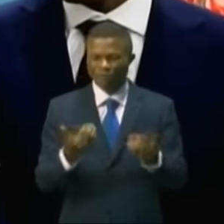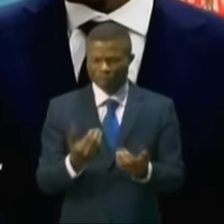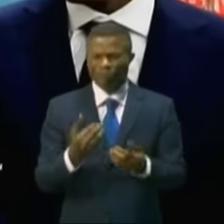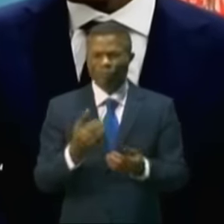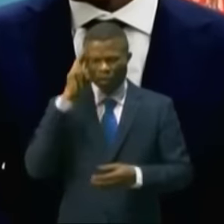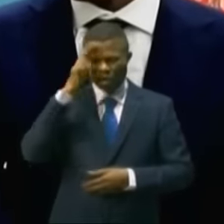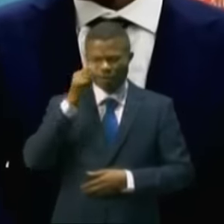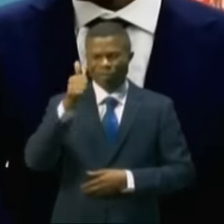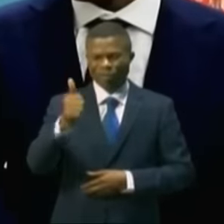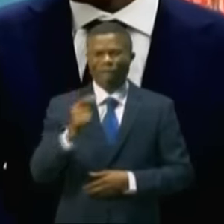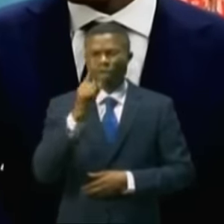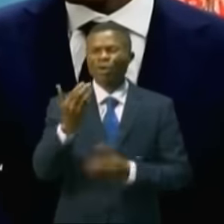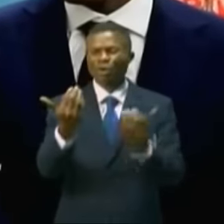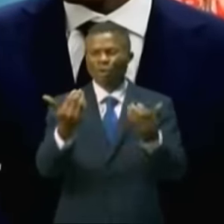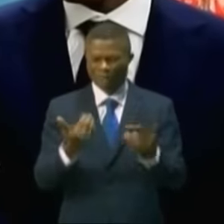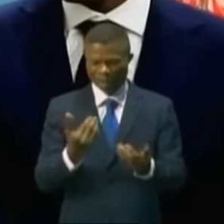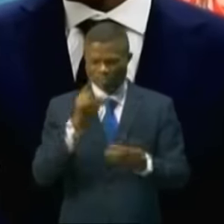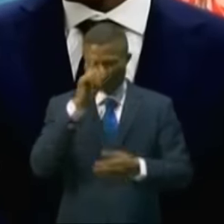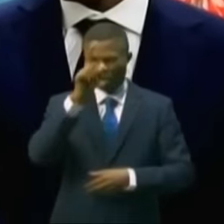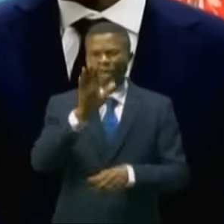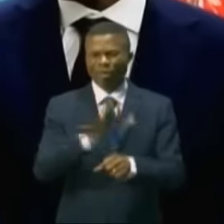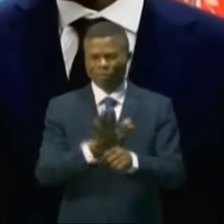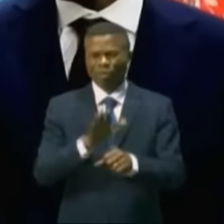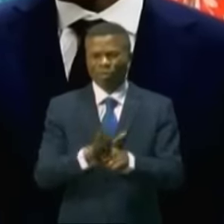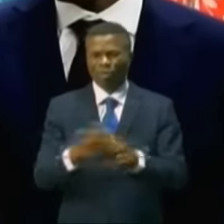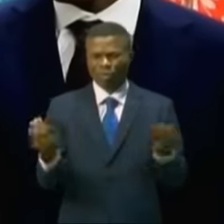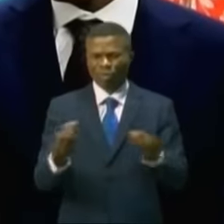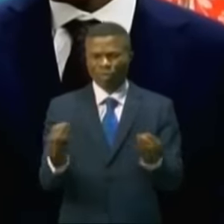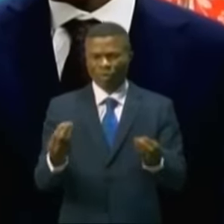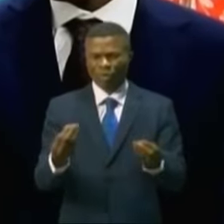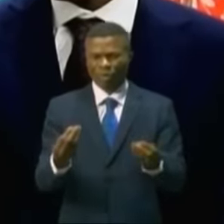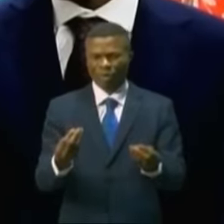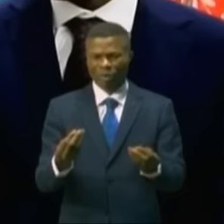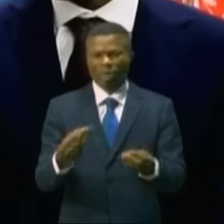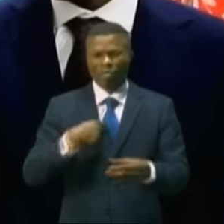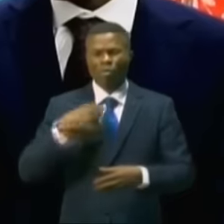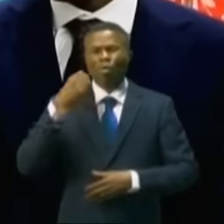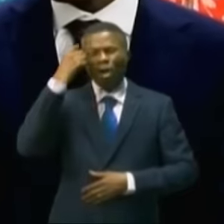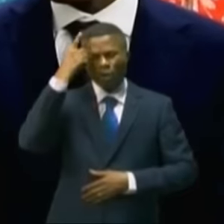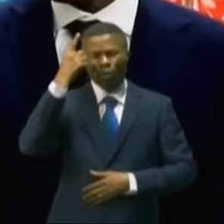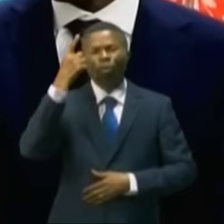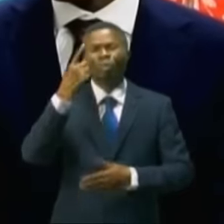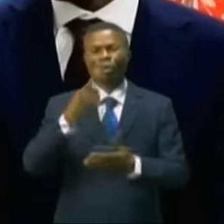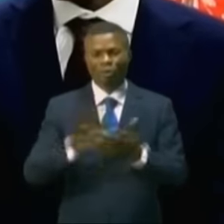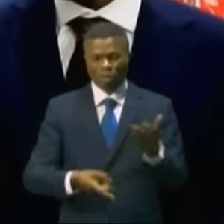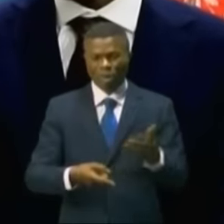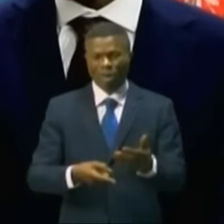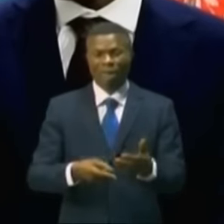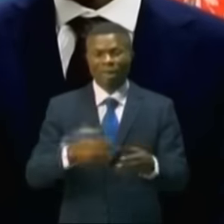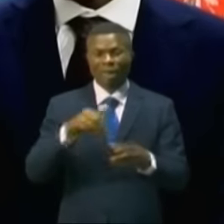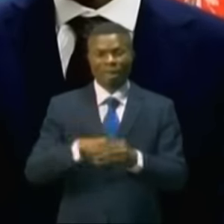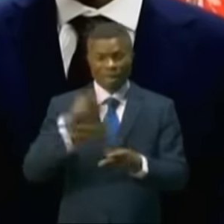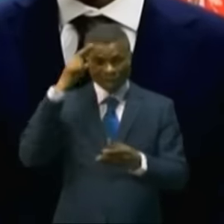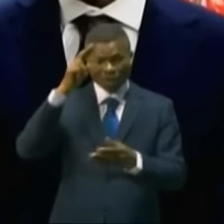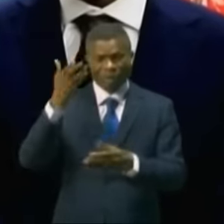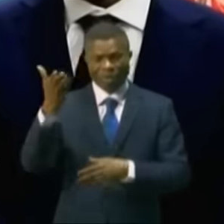une volonté réfléchie. Une volonté réfléchie dans ce sens que ce que j'ai compris ici,